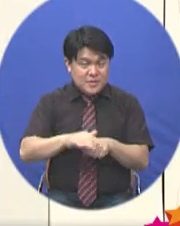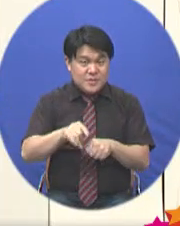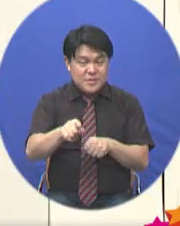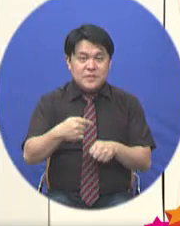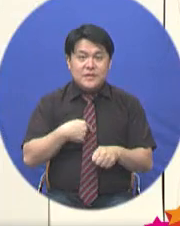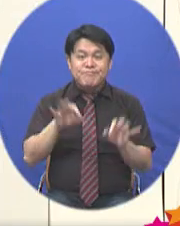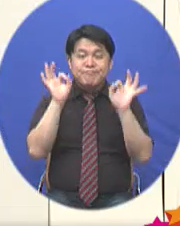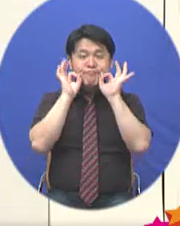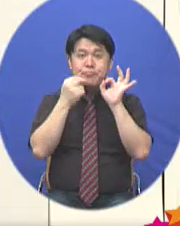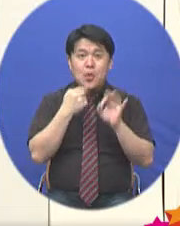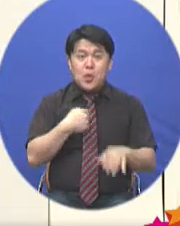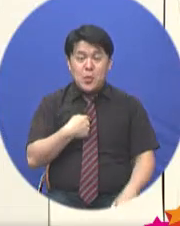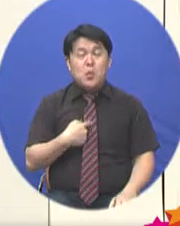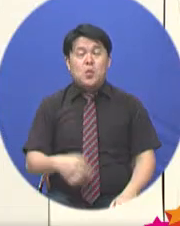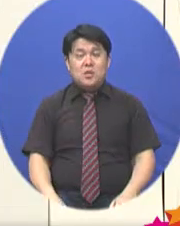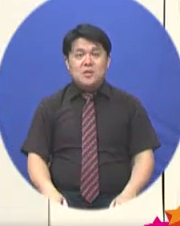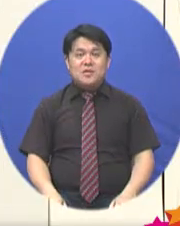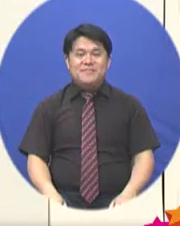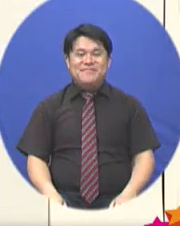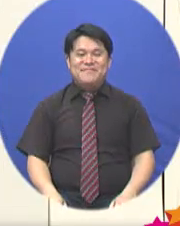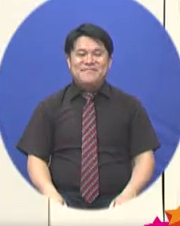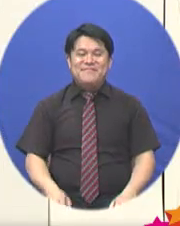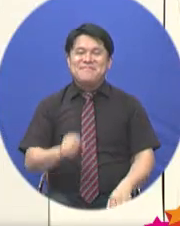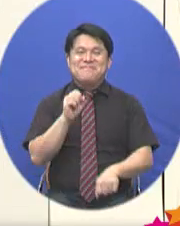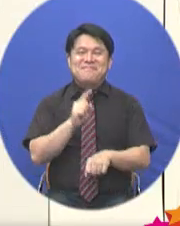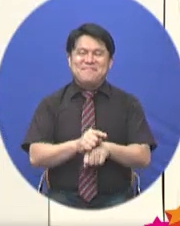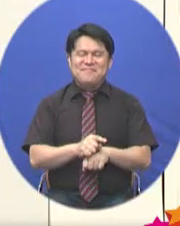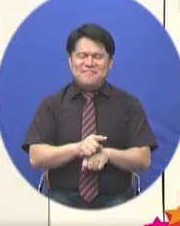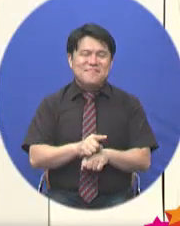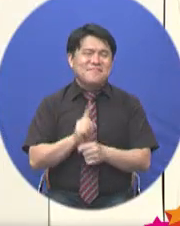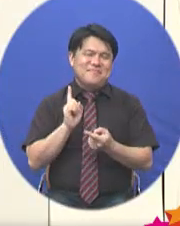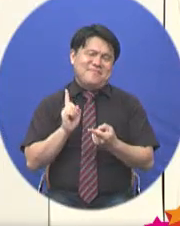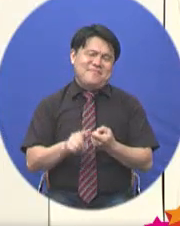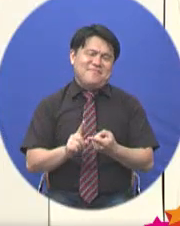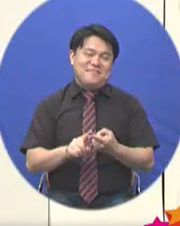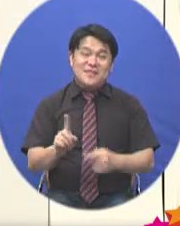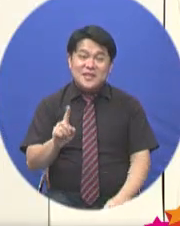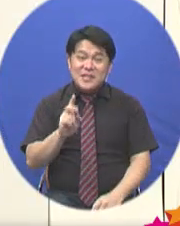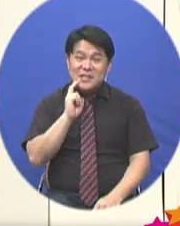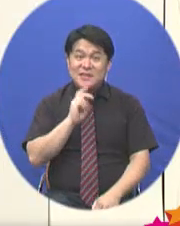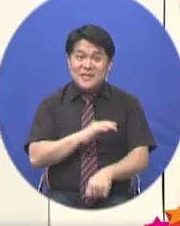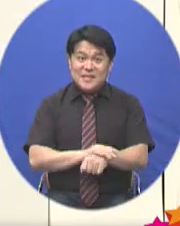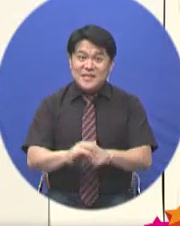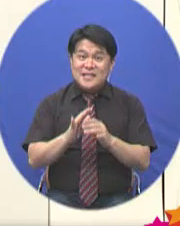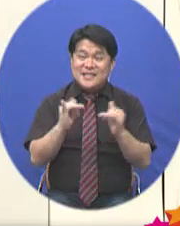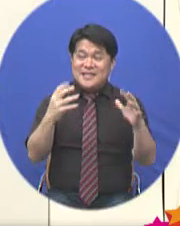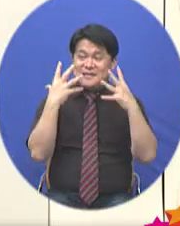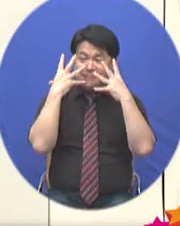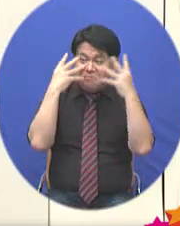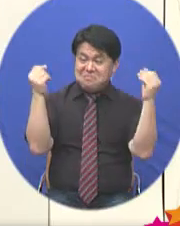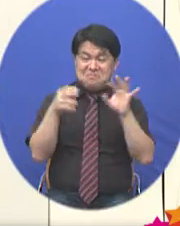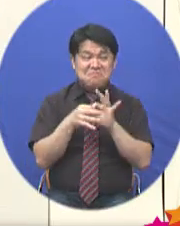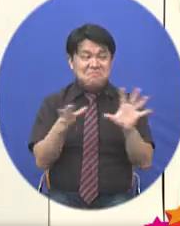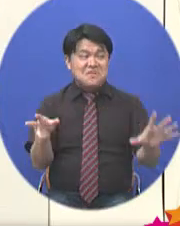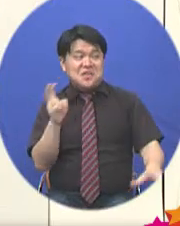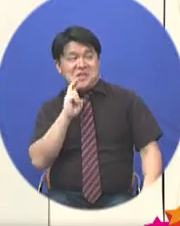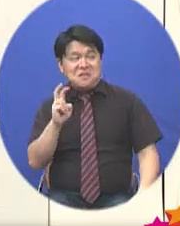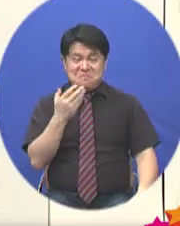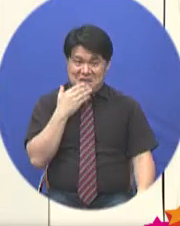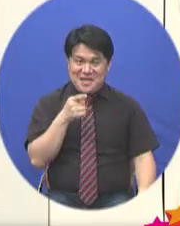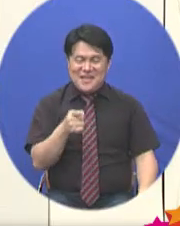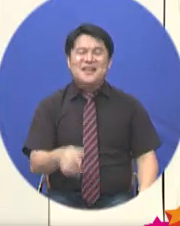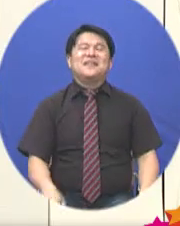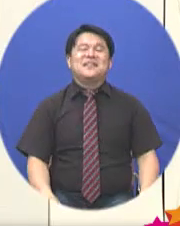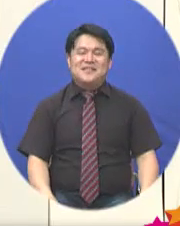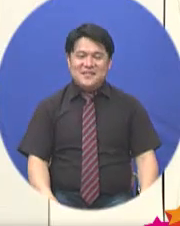어머나, 예, 그러니까 천상 이렇게 노래도 잘 하시고 그래. 사람들 앞에서 예.